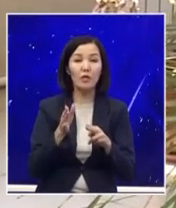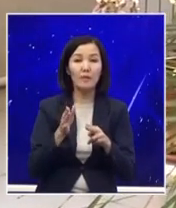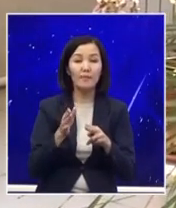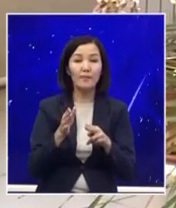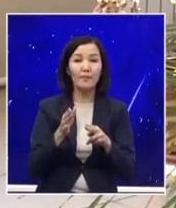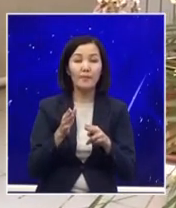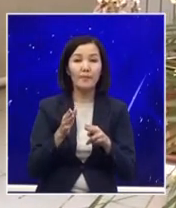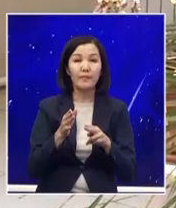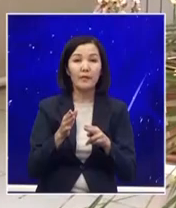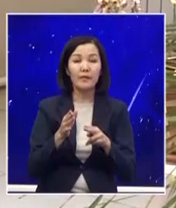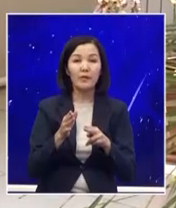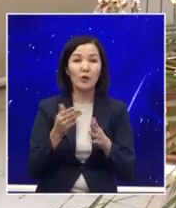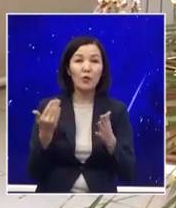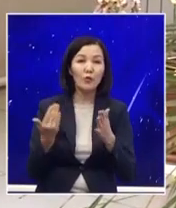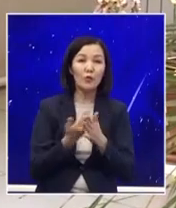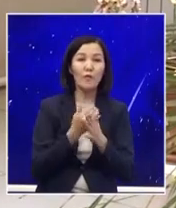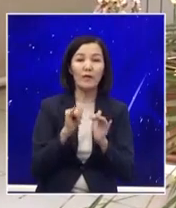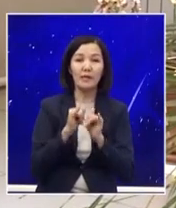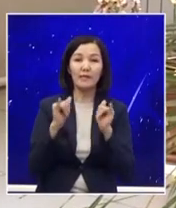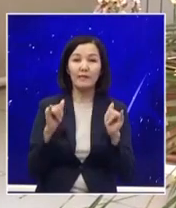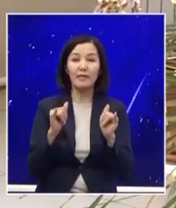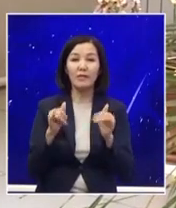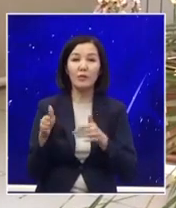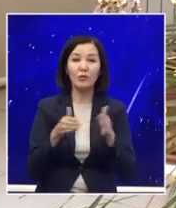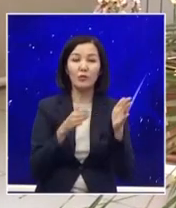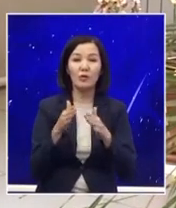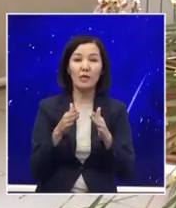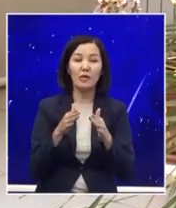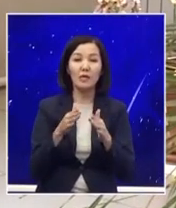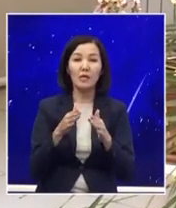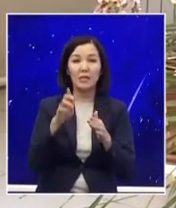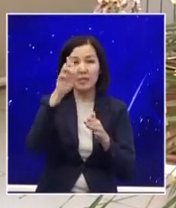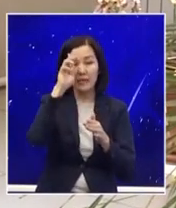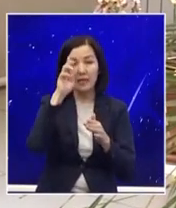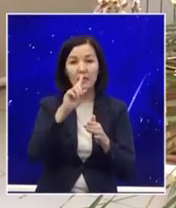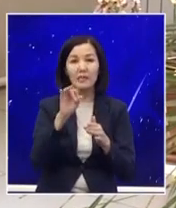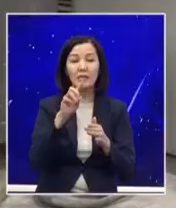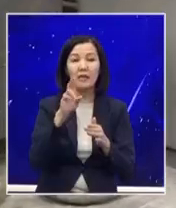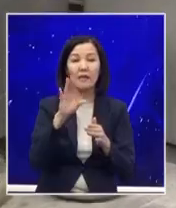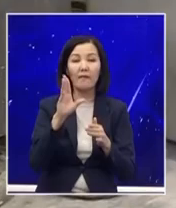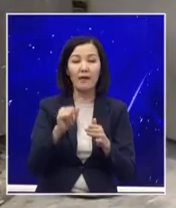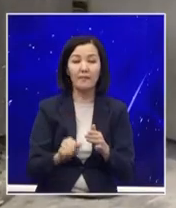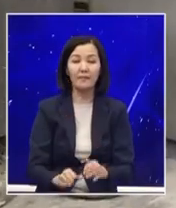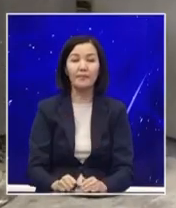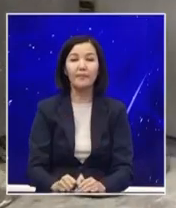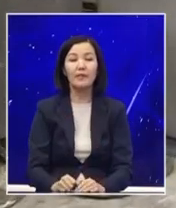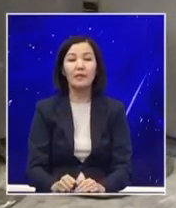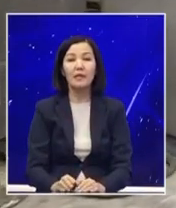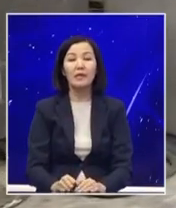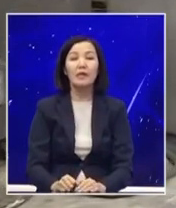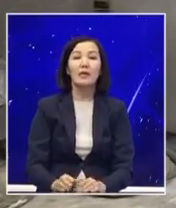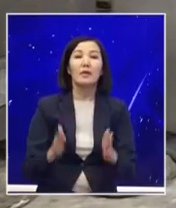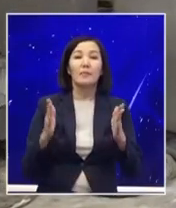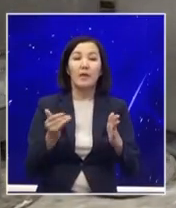нашим шагом на пути освоения стран Африки, скорее всего, Персидского залива. Наряду с этим продукция